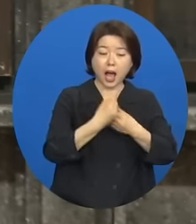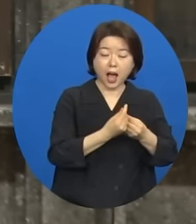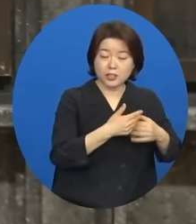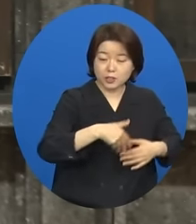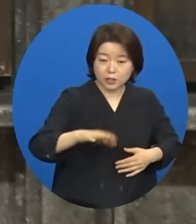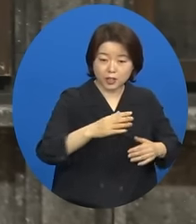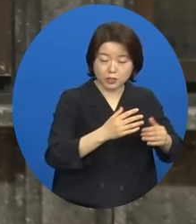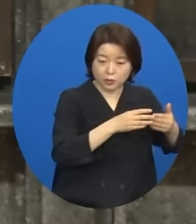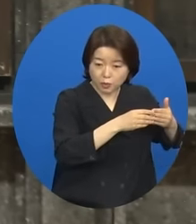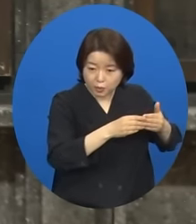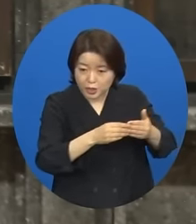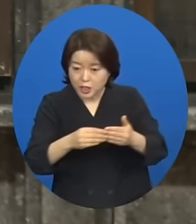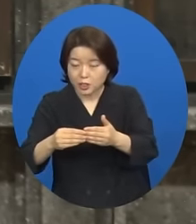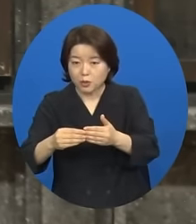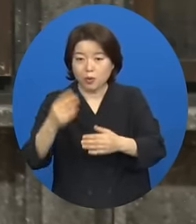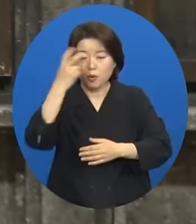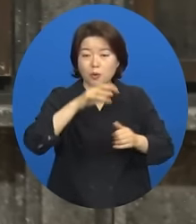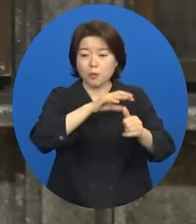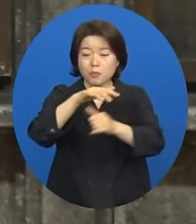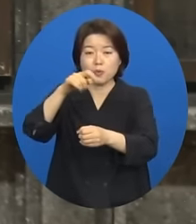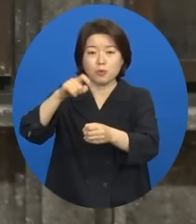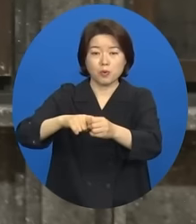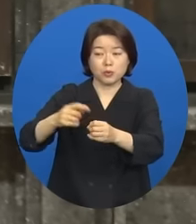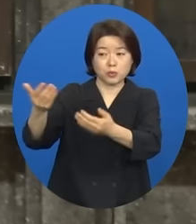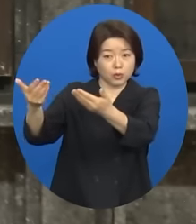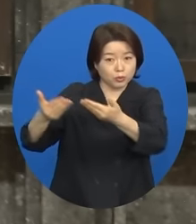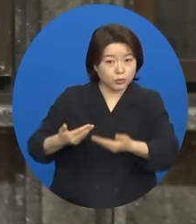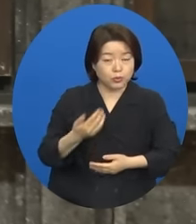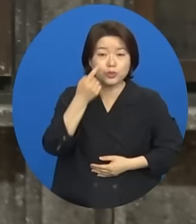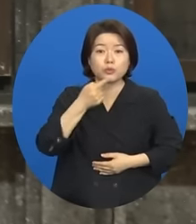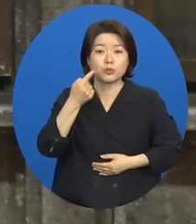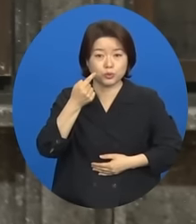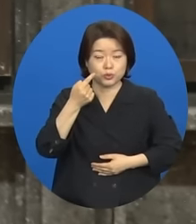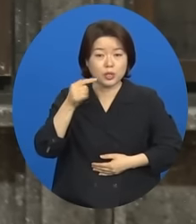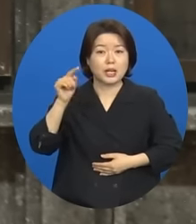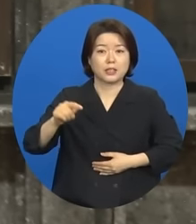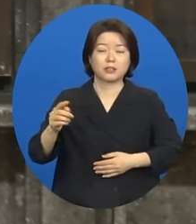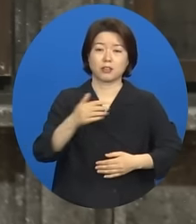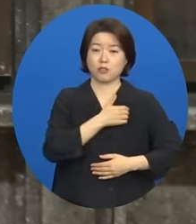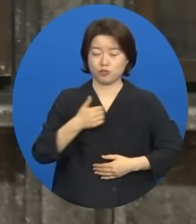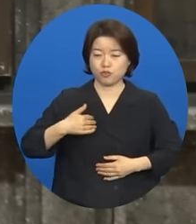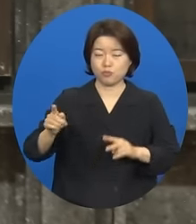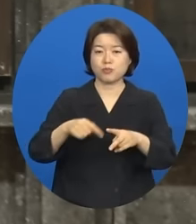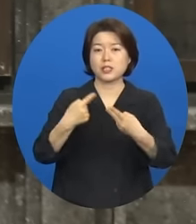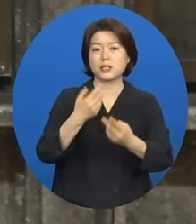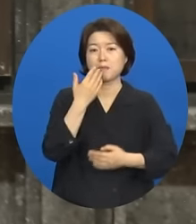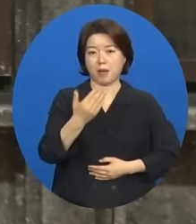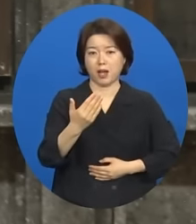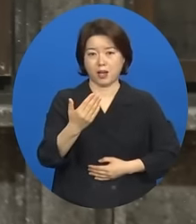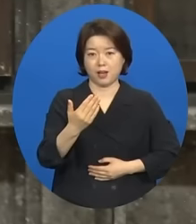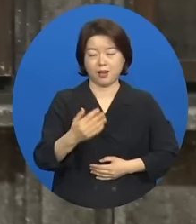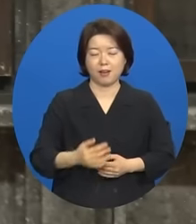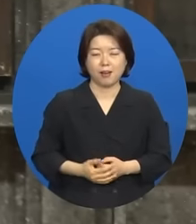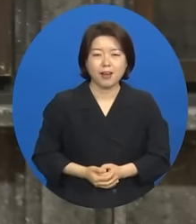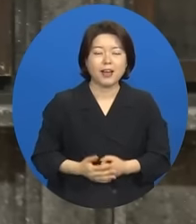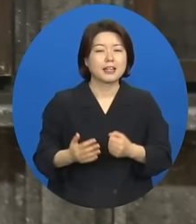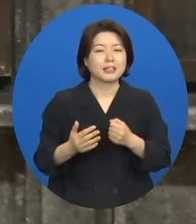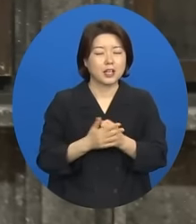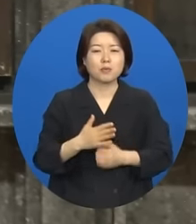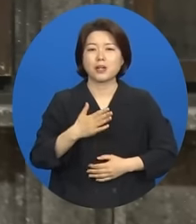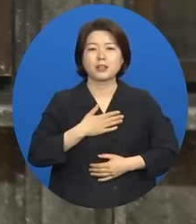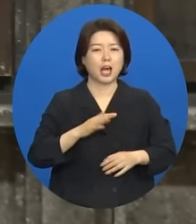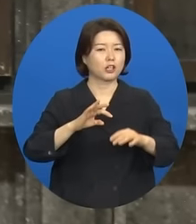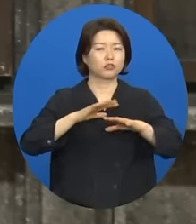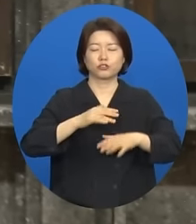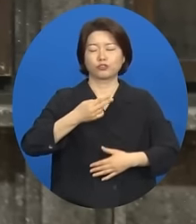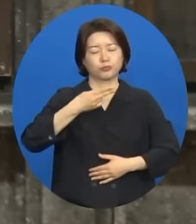보호해 주시려고 보내주시는구나. 이렇게 충분히 해석할 수 있다는 것입니다. 그래서 나는 두려워하지